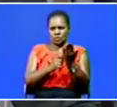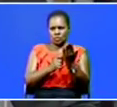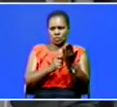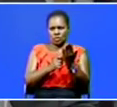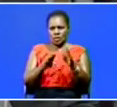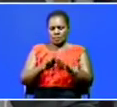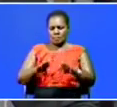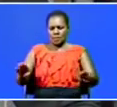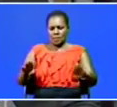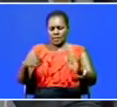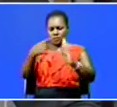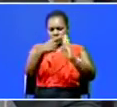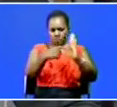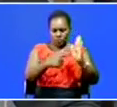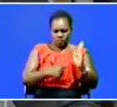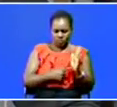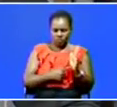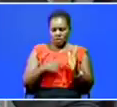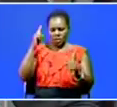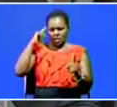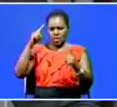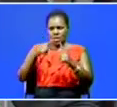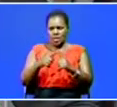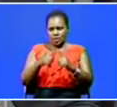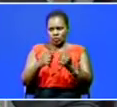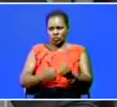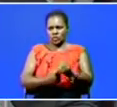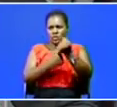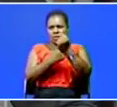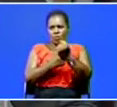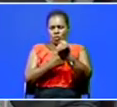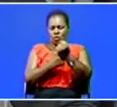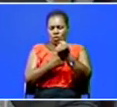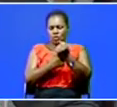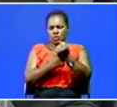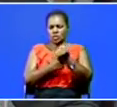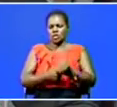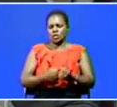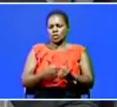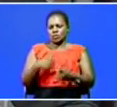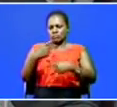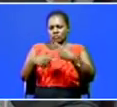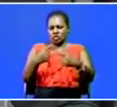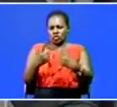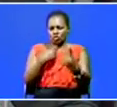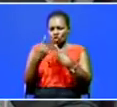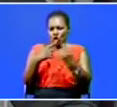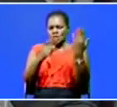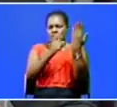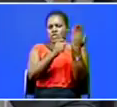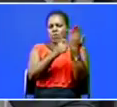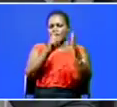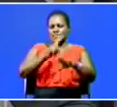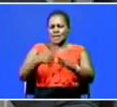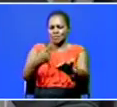kudumu za bunge. Hatua inayonuia kuwapiga jeki wa bunge kuzungumza lugha hiyo kwenye vikao wanapoendeleza